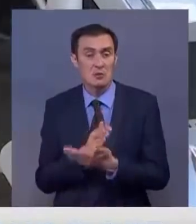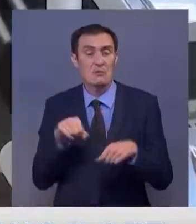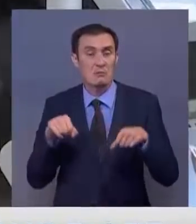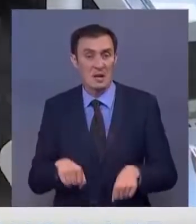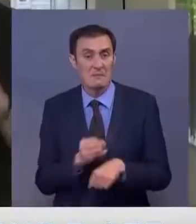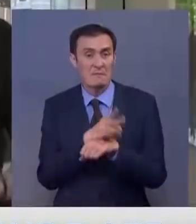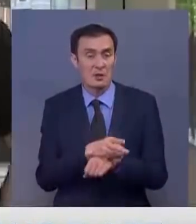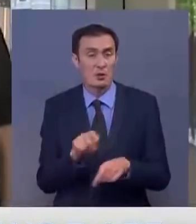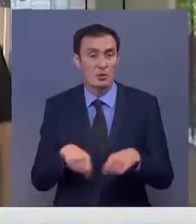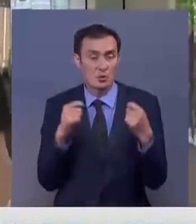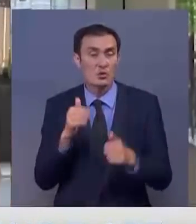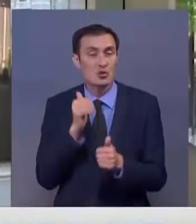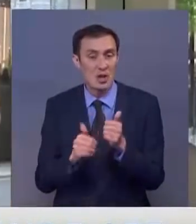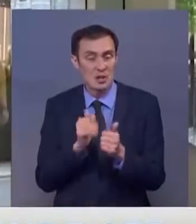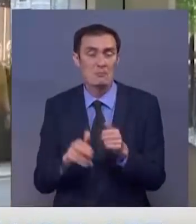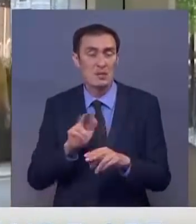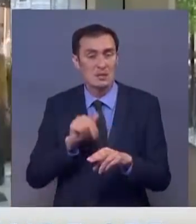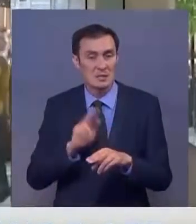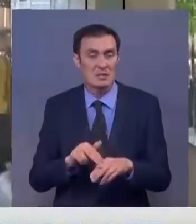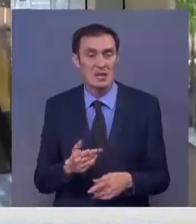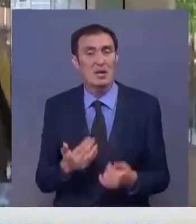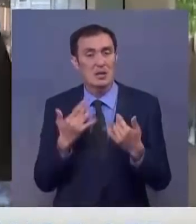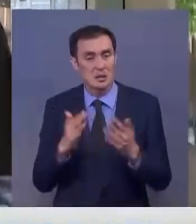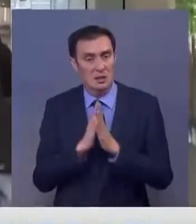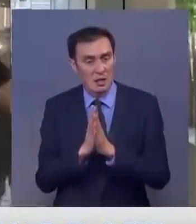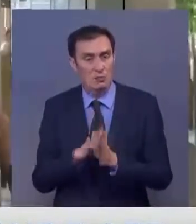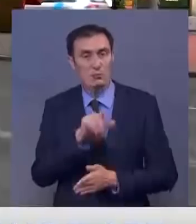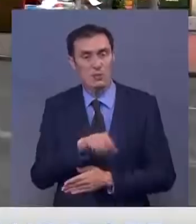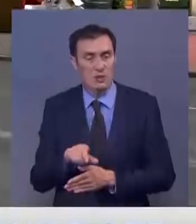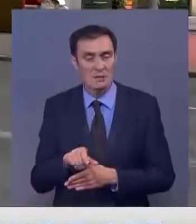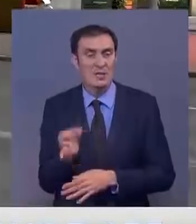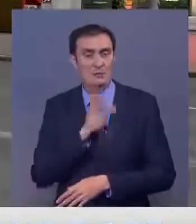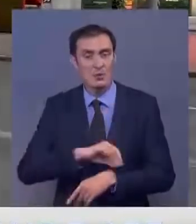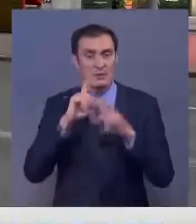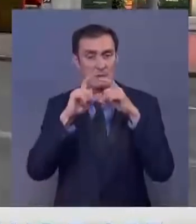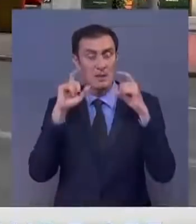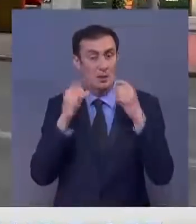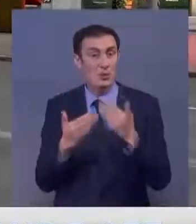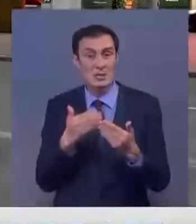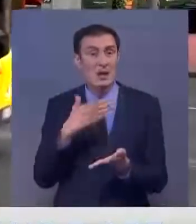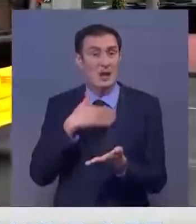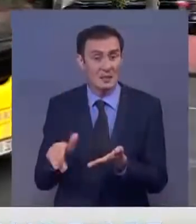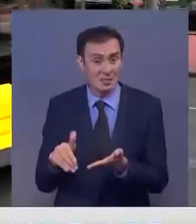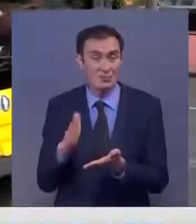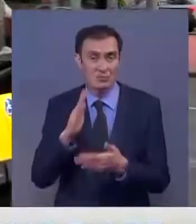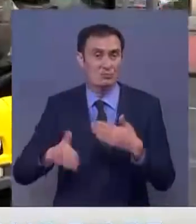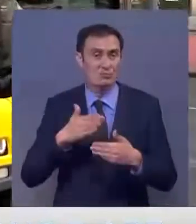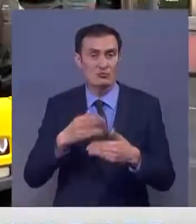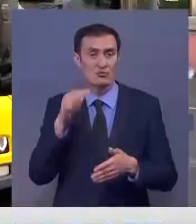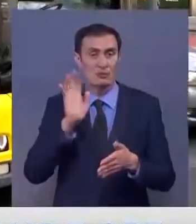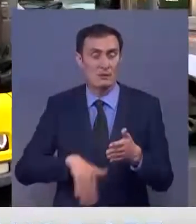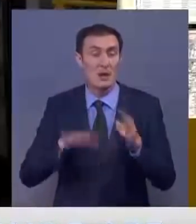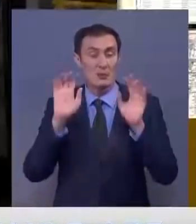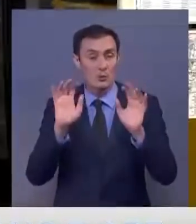нарушителей. Но чаще всего стражи порядка настоятельно просят пассажиров одеть маску, но в случае отказа штрафуют. К слову, по